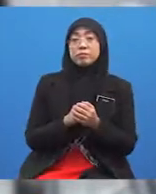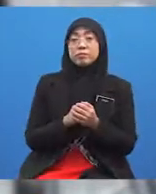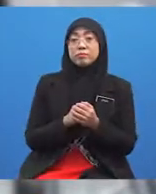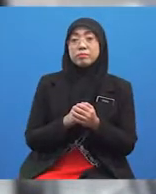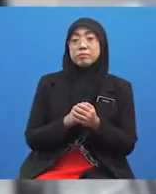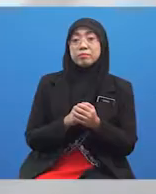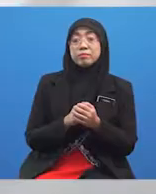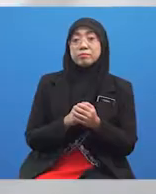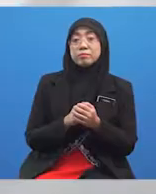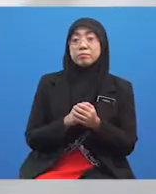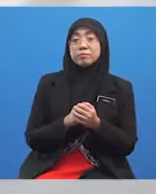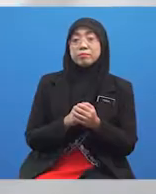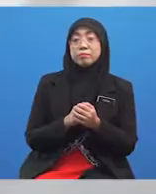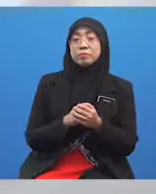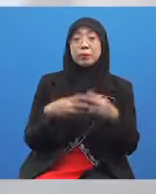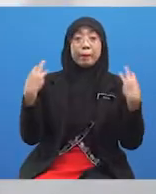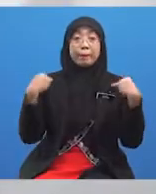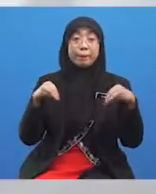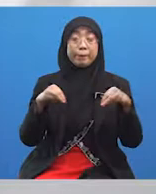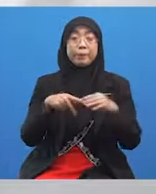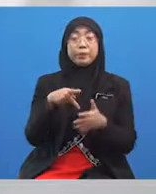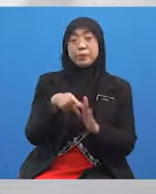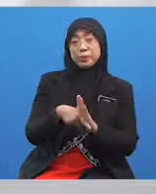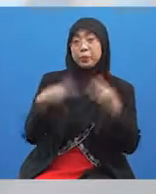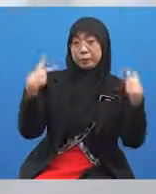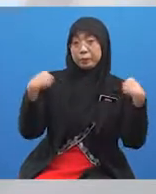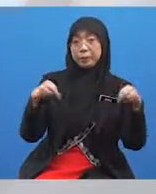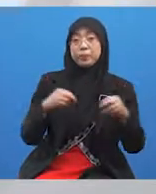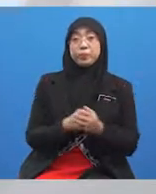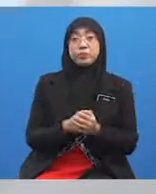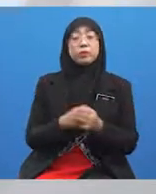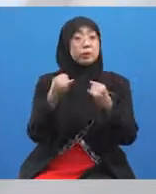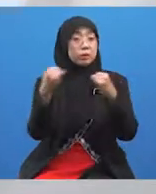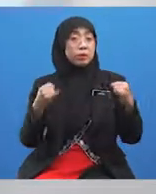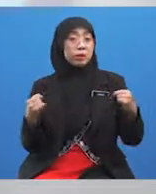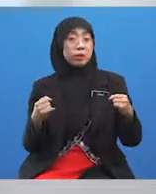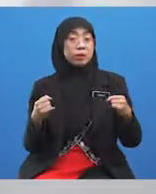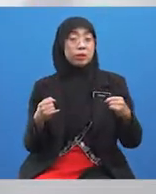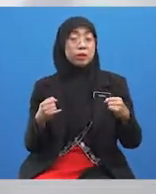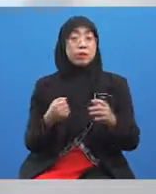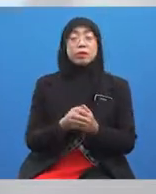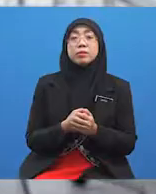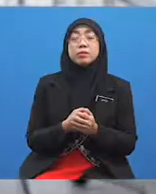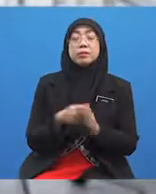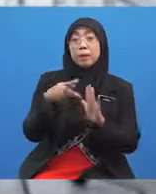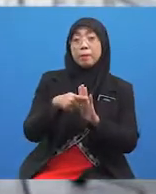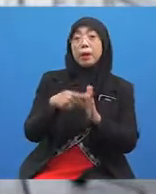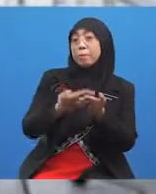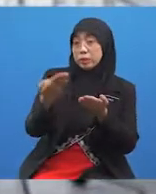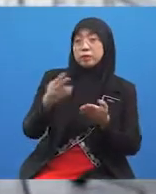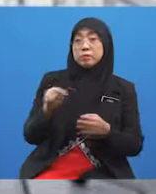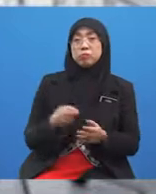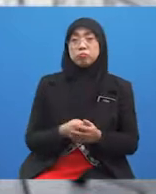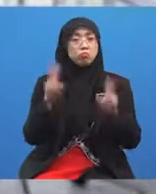1, tajuk pemasaran. Topik jenis-jenis keputusan pembelian. Topik yang menarik dan